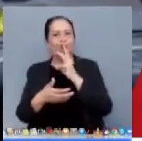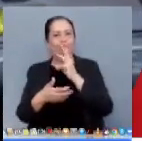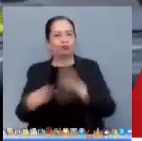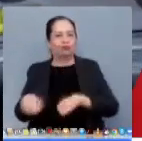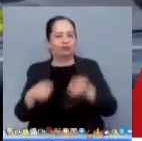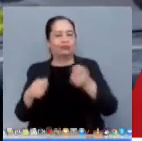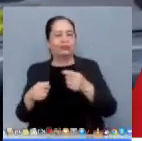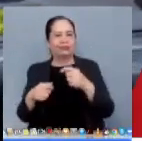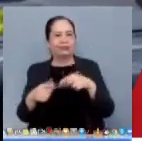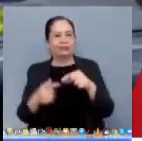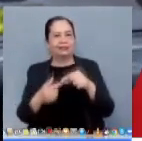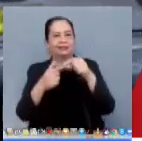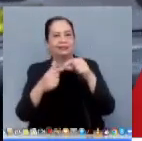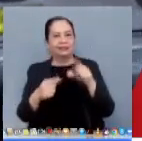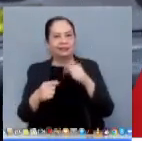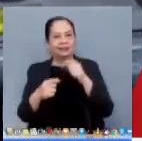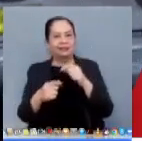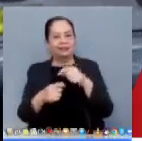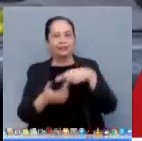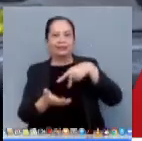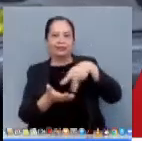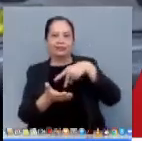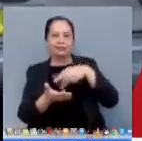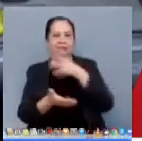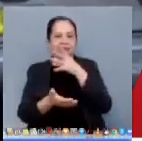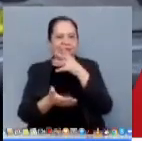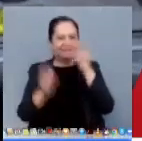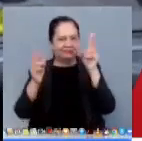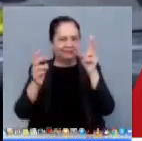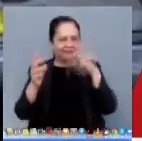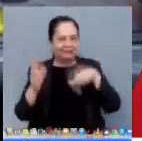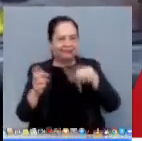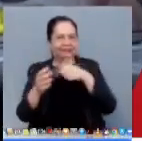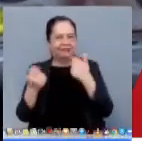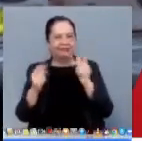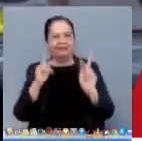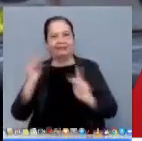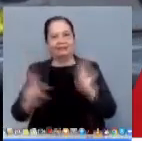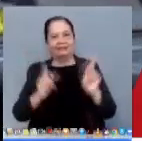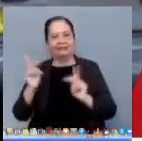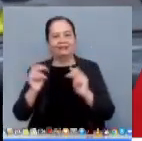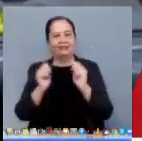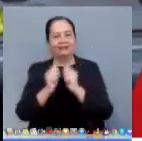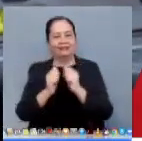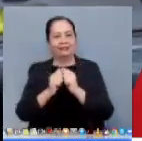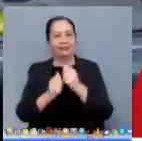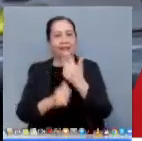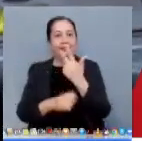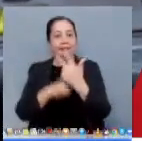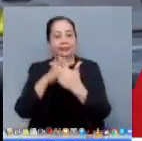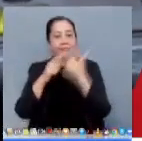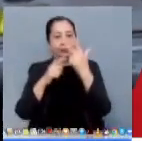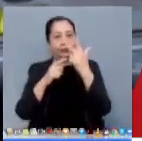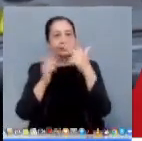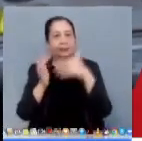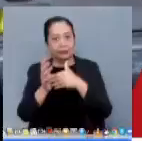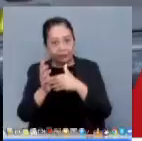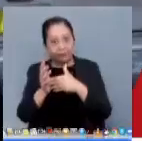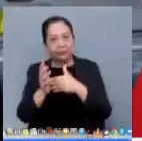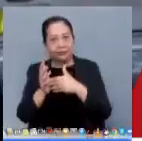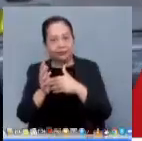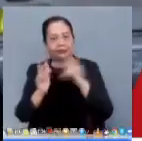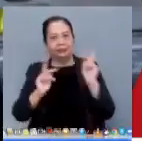yung mga Zumba mommies na naririto na magpe-perform. Kasama po sila sa 3,000 na magpe-perform nga dito po